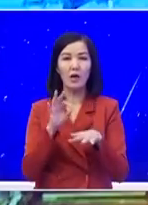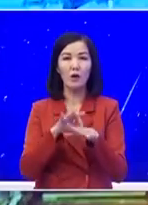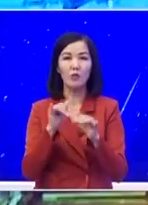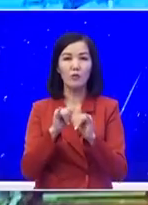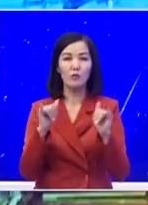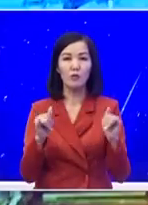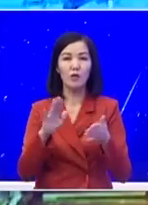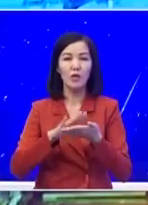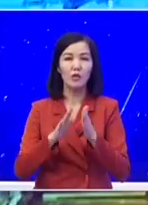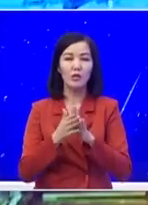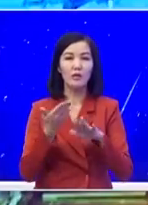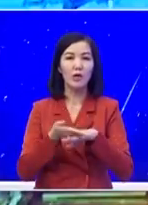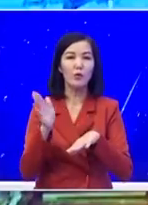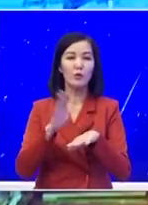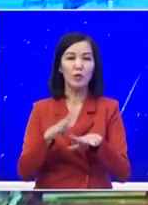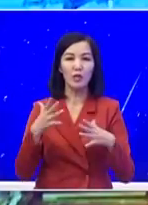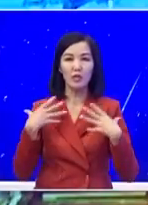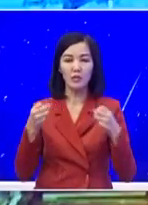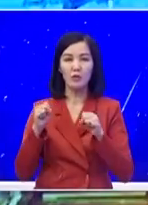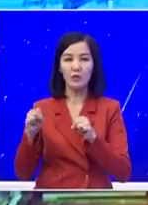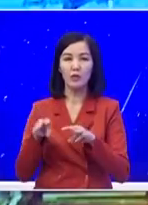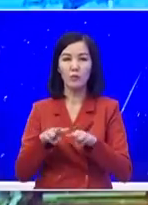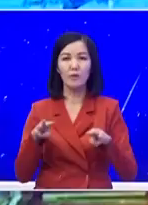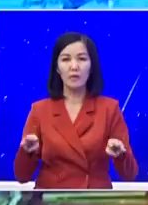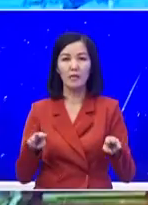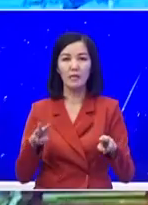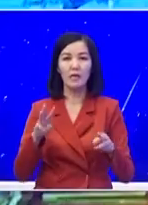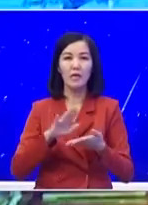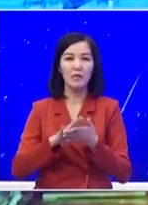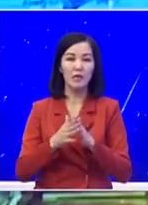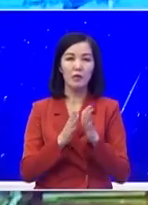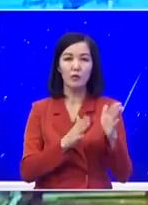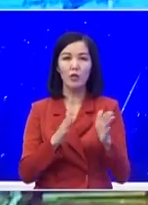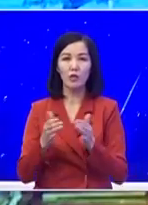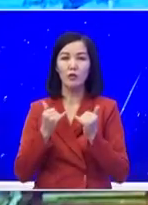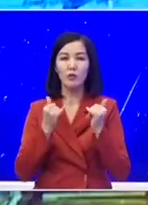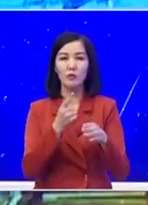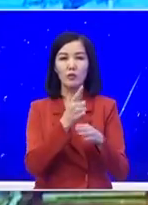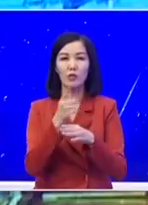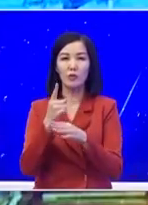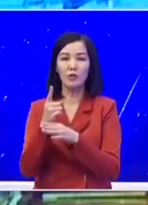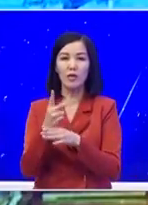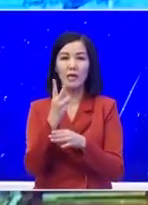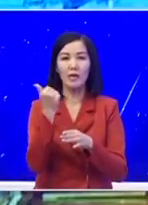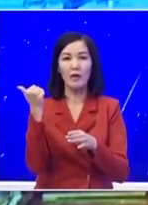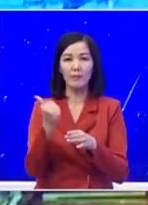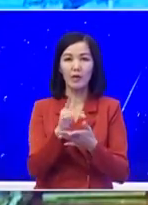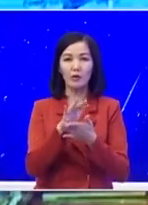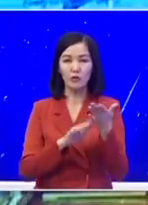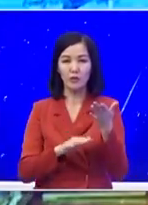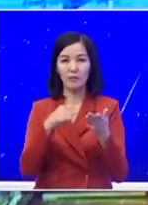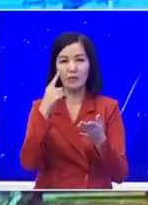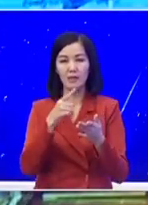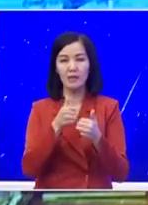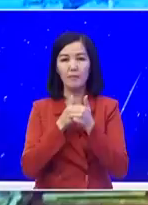күрделі. Денсаулық сақтау министрлігі ұсынысы бойынша эпидемиологиялық ахуалды тұрақтандыру үшін шектеу шараларын тағы 2 аптаға созамыз,